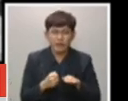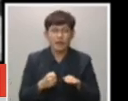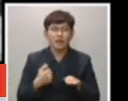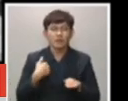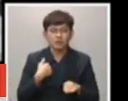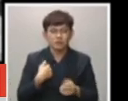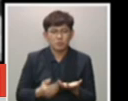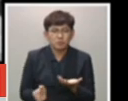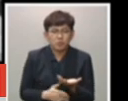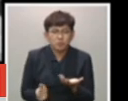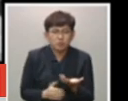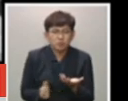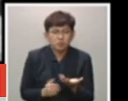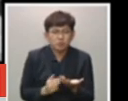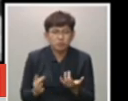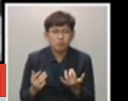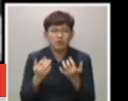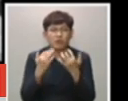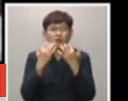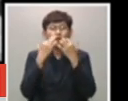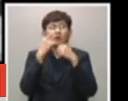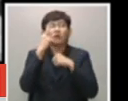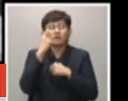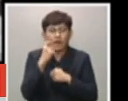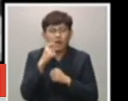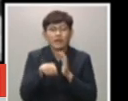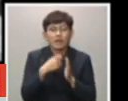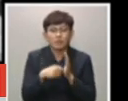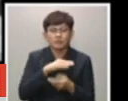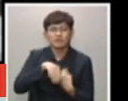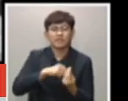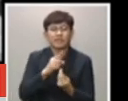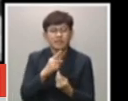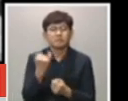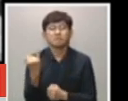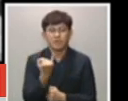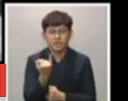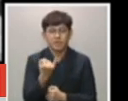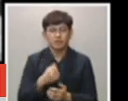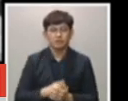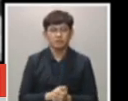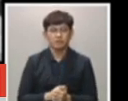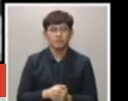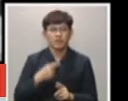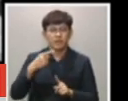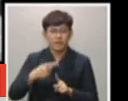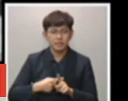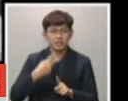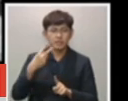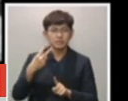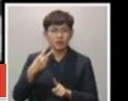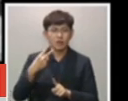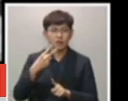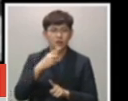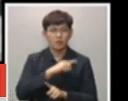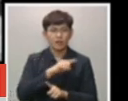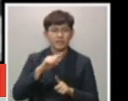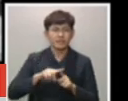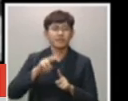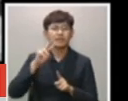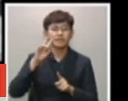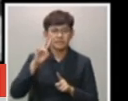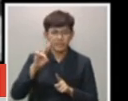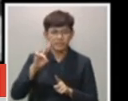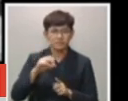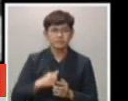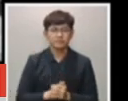ปัญหาส่วนตัวจากการค้าขายเนื่องจากเศรษฐกิจไม่ดี7กุมภาพันธ์เสียรับเหมาบ่นกับญาติ